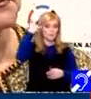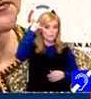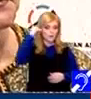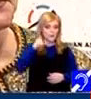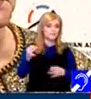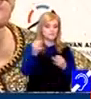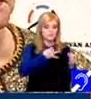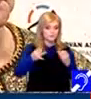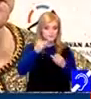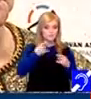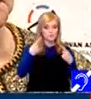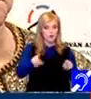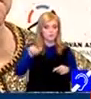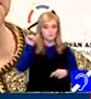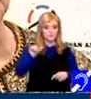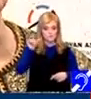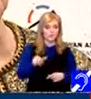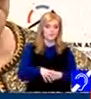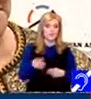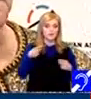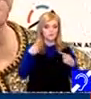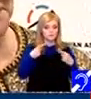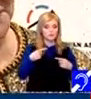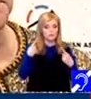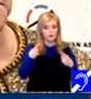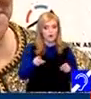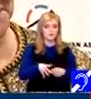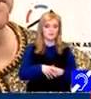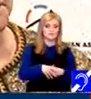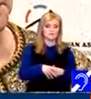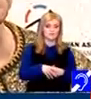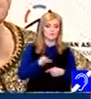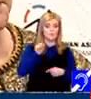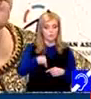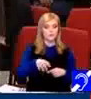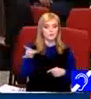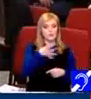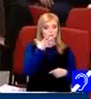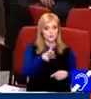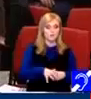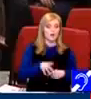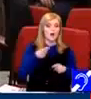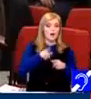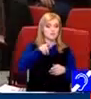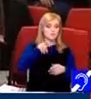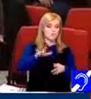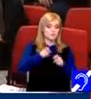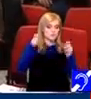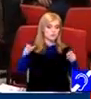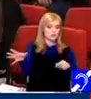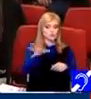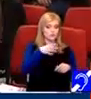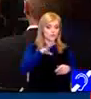și cu alte universități, discutăm și cu cum acoperim și regiunea din sudul țării. Sala a fost plină de studenți